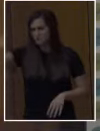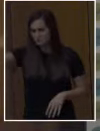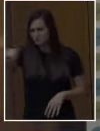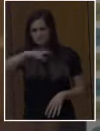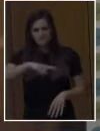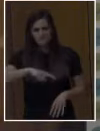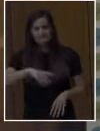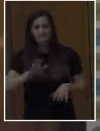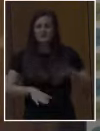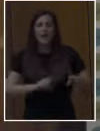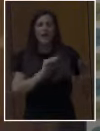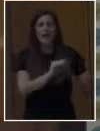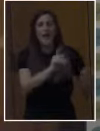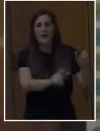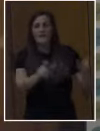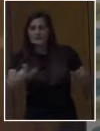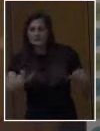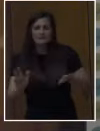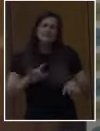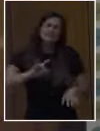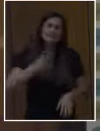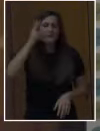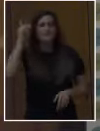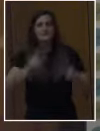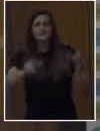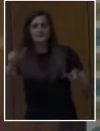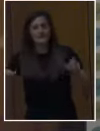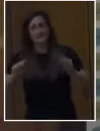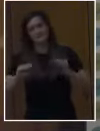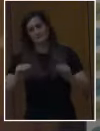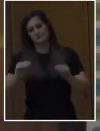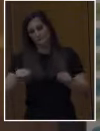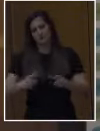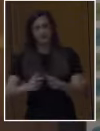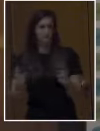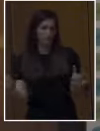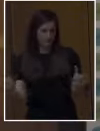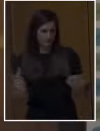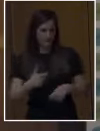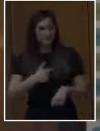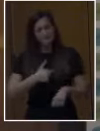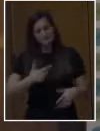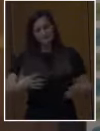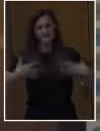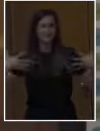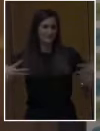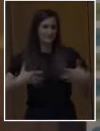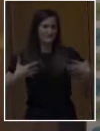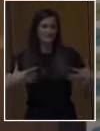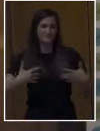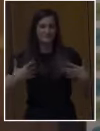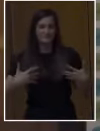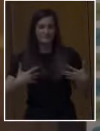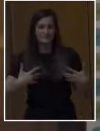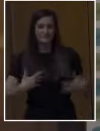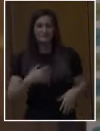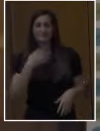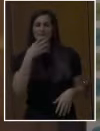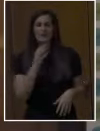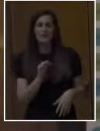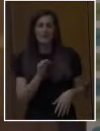είναι εκπαιδευτικοί ή είναι φοιτητές παιδαγωγικού. Και γι' αυτό χαίρομαι, γιατί έχω την ευκαιρία να σας πω ότι